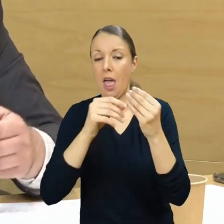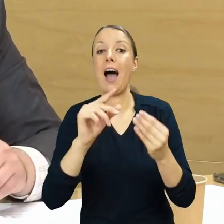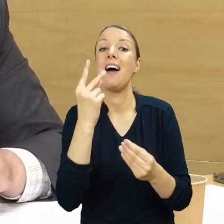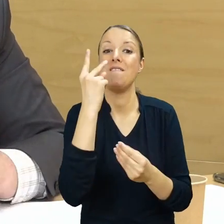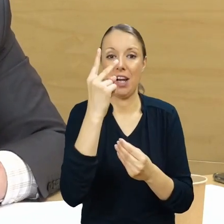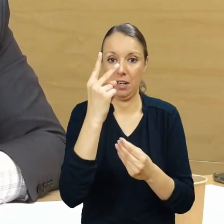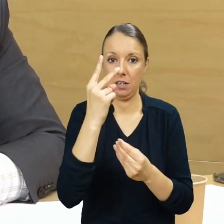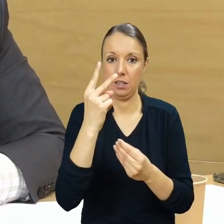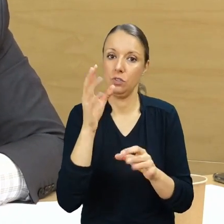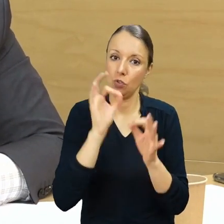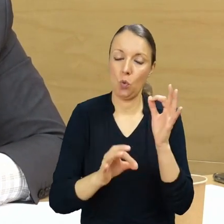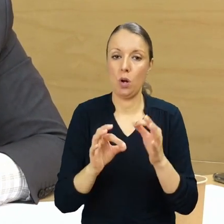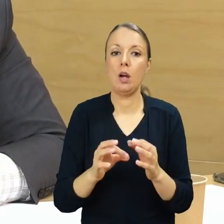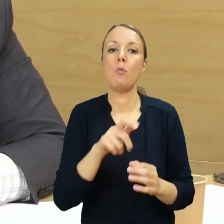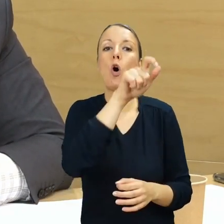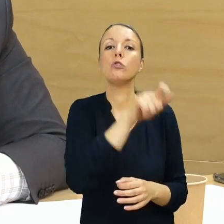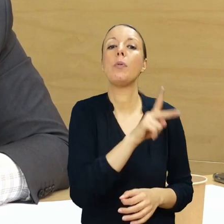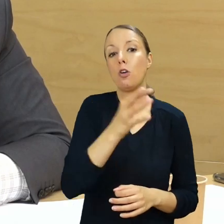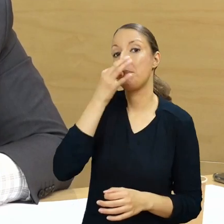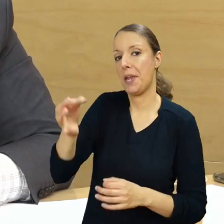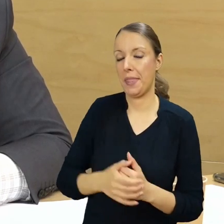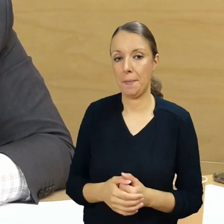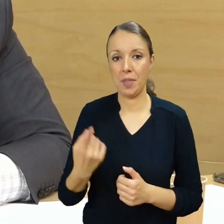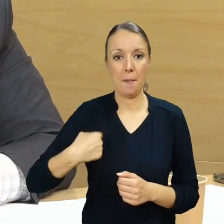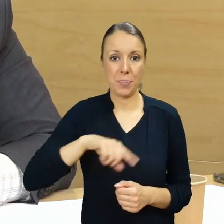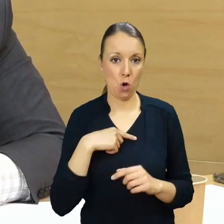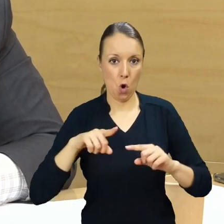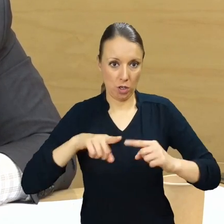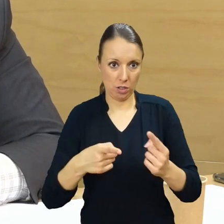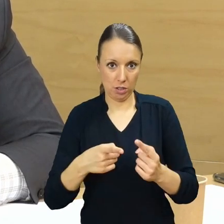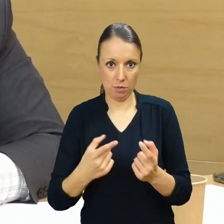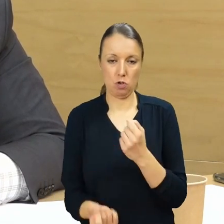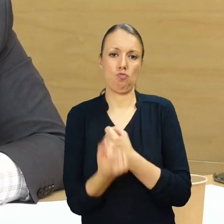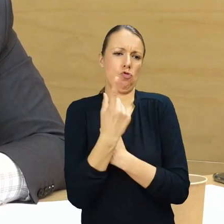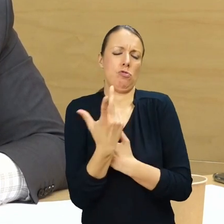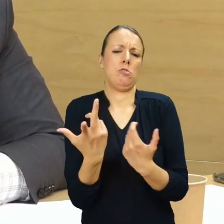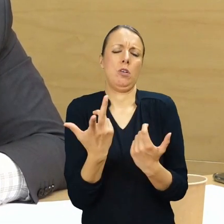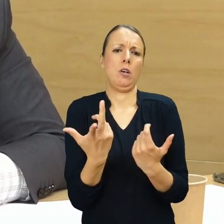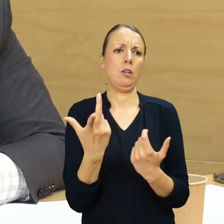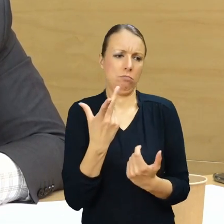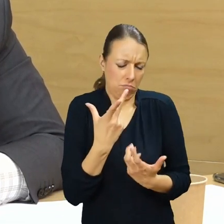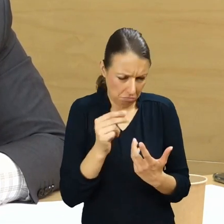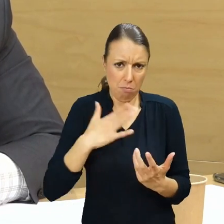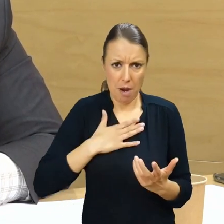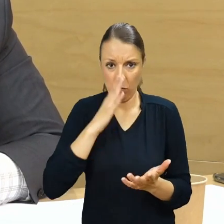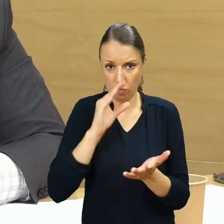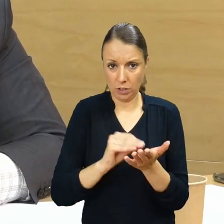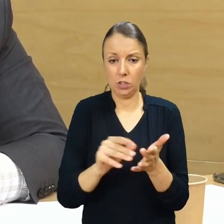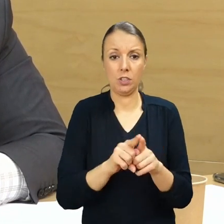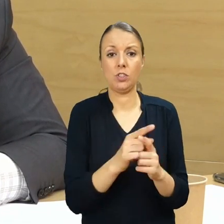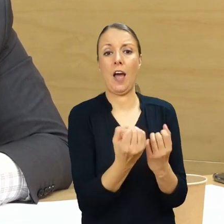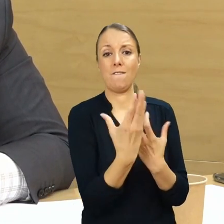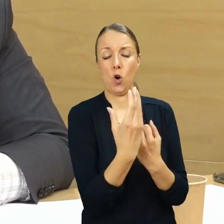No, nie jesteśmy organizacją, która wzięła się znikąd, mamy już jakieś doświadczenie, mamy prawników na pokładzie.